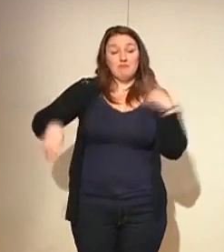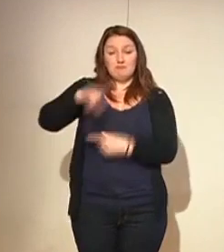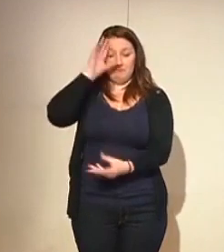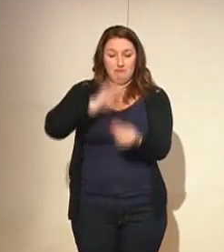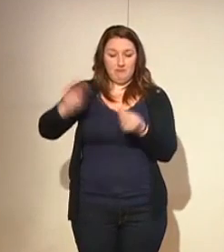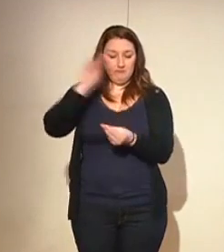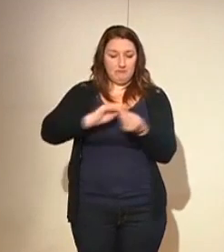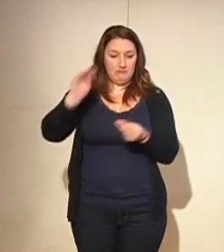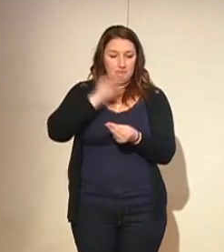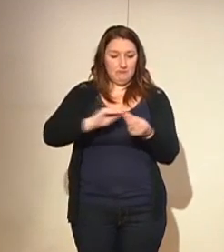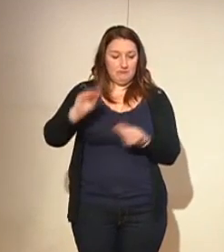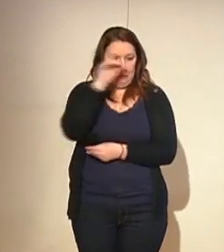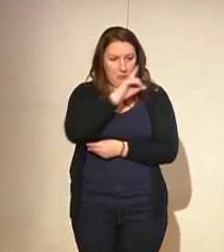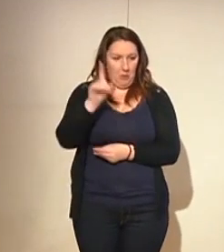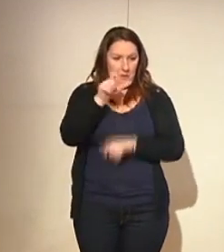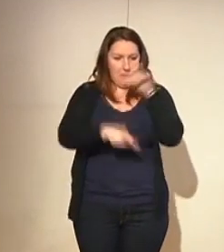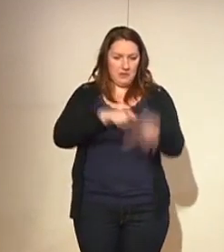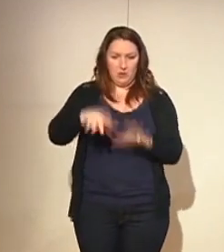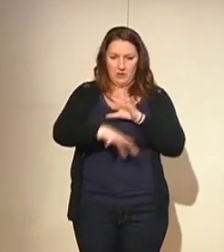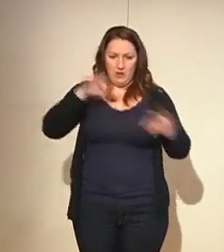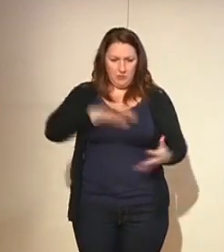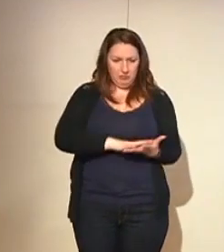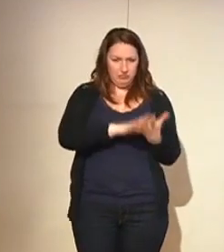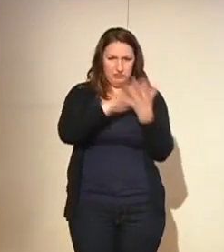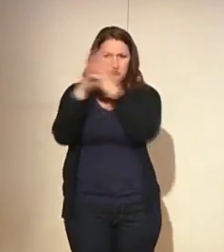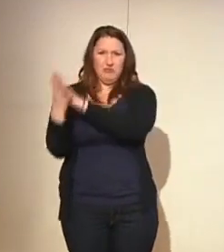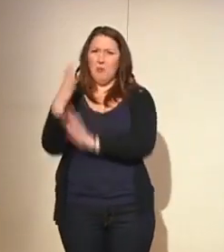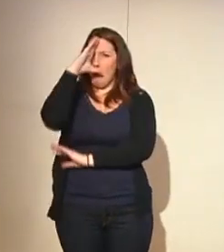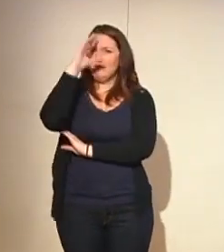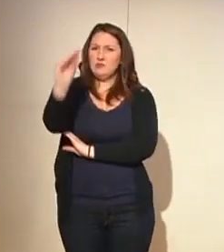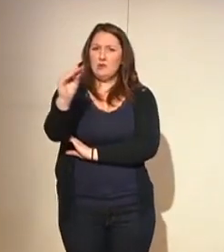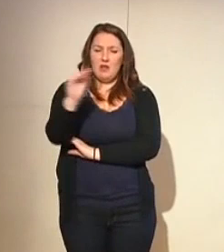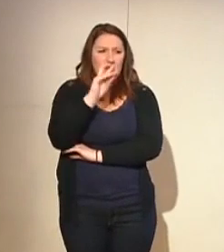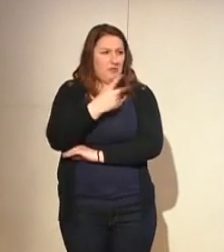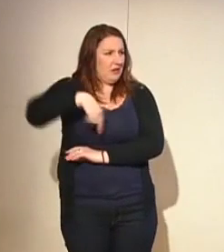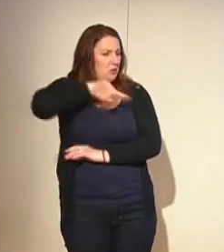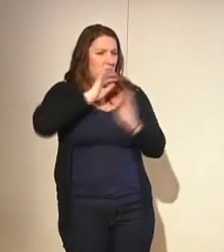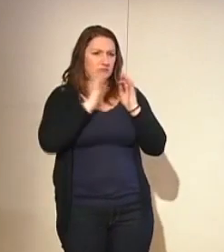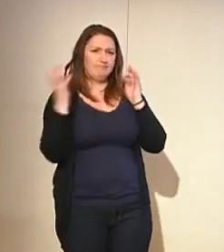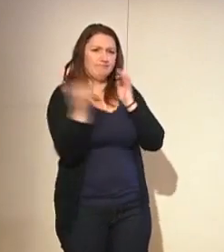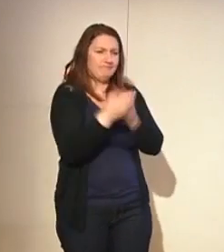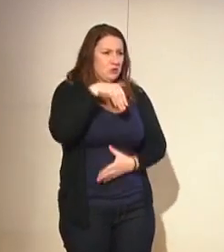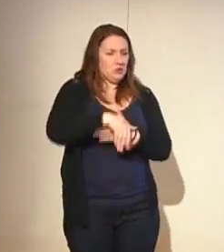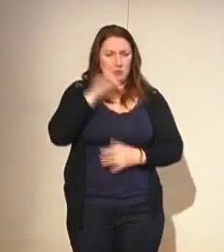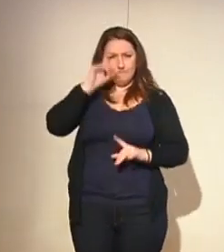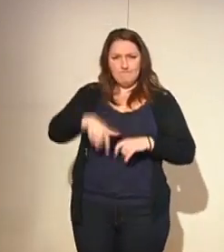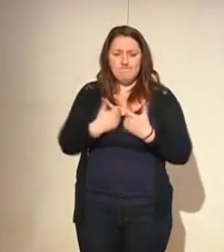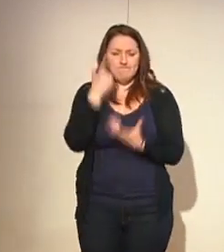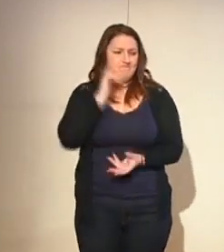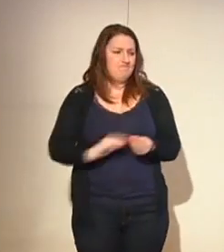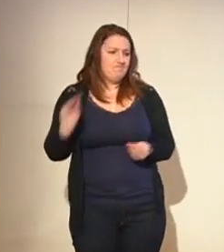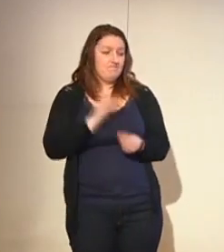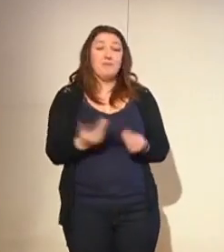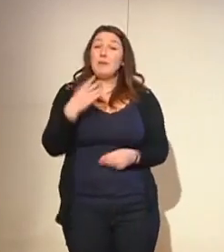évolution vers la professionnalisation des élus qui pose question au-delà de notre enceinte ce soir mais la question fondamentale